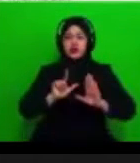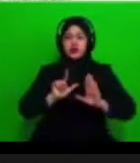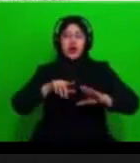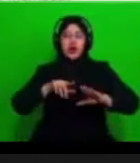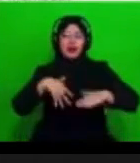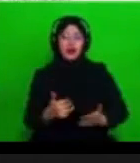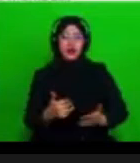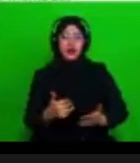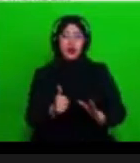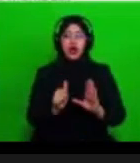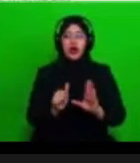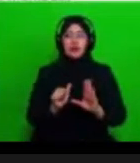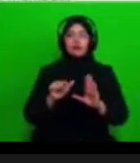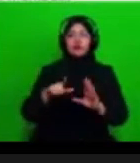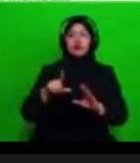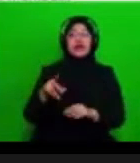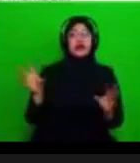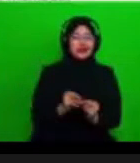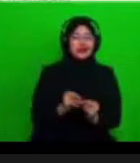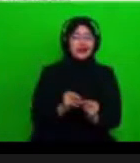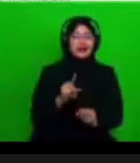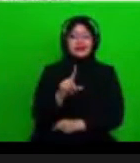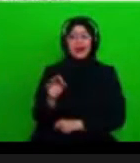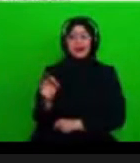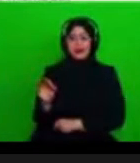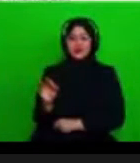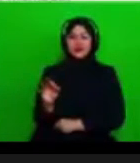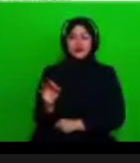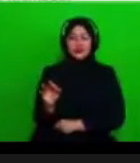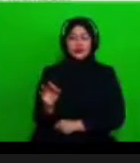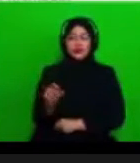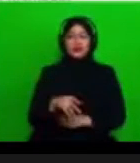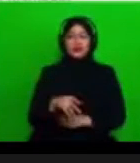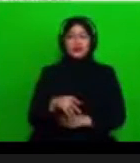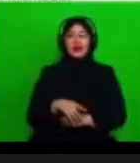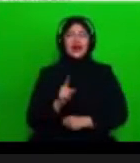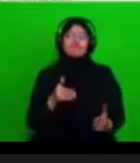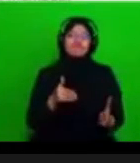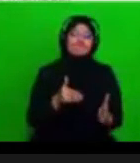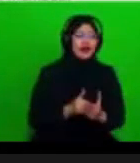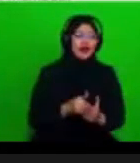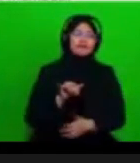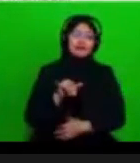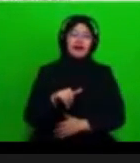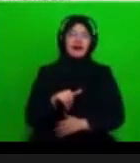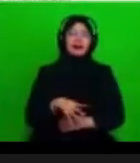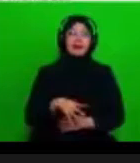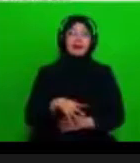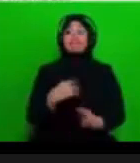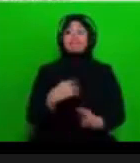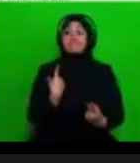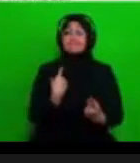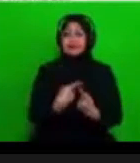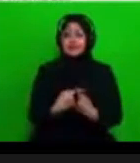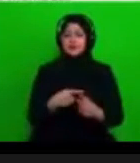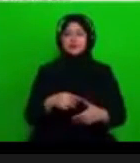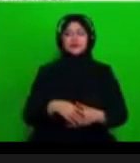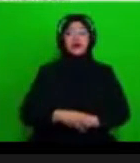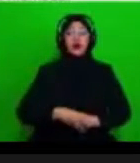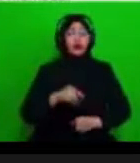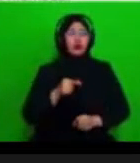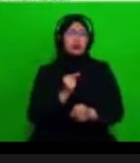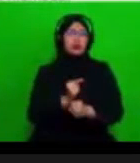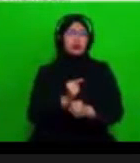57 atau 67, maaf saya kurang jelas, dari 100 ya. Ini juga menjadi tantangan. Kemudian guru lebih